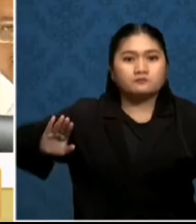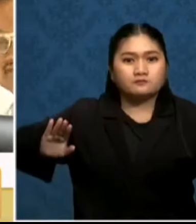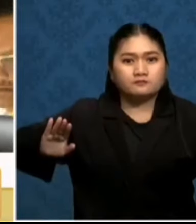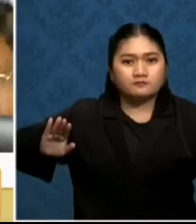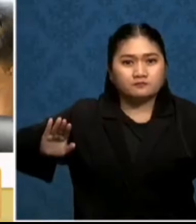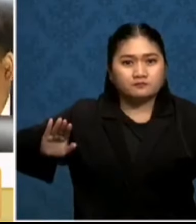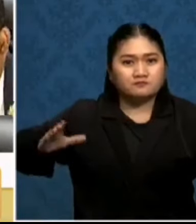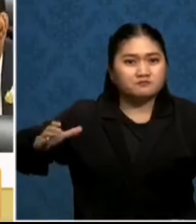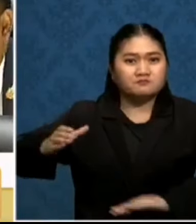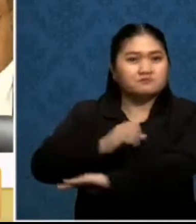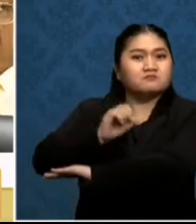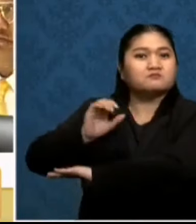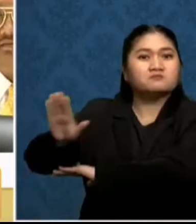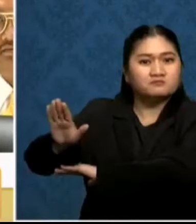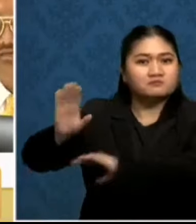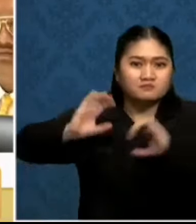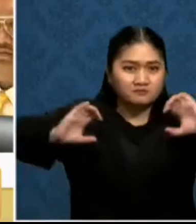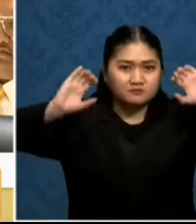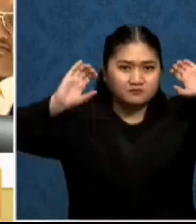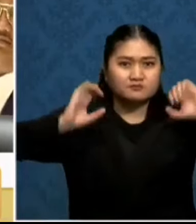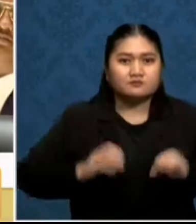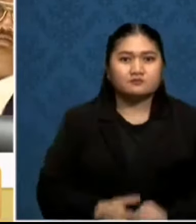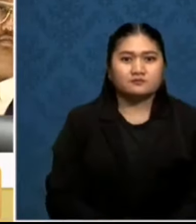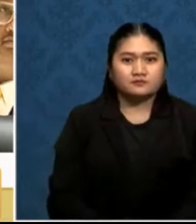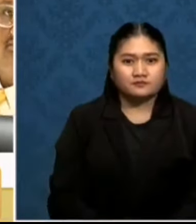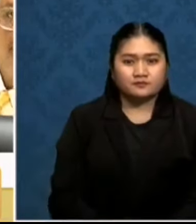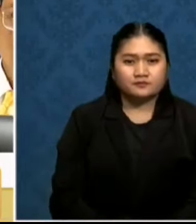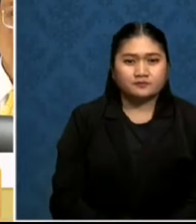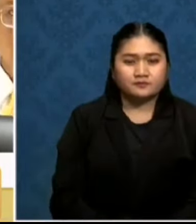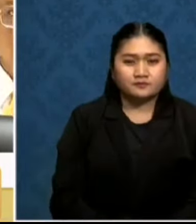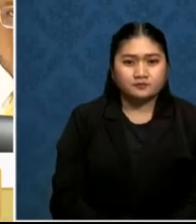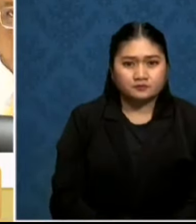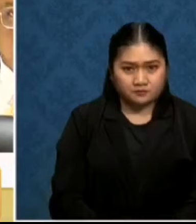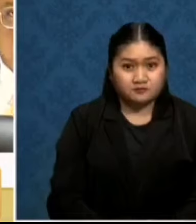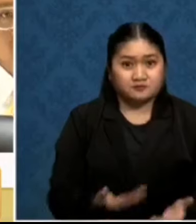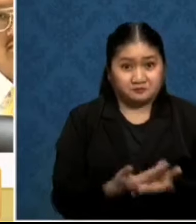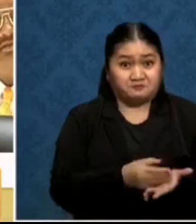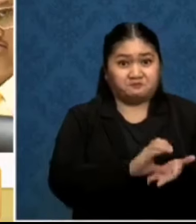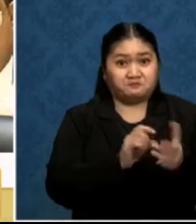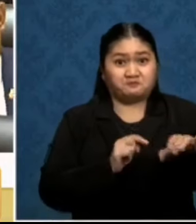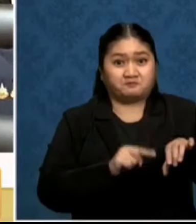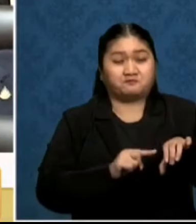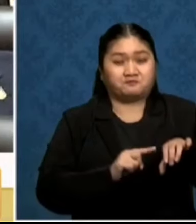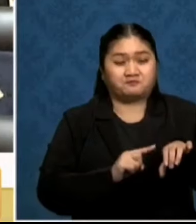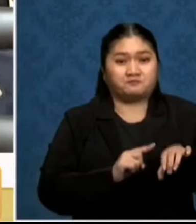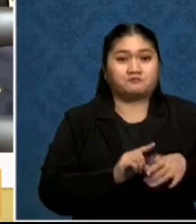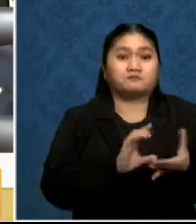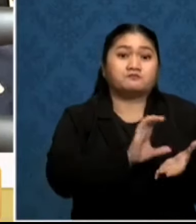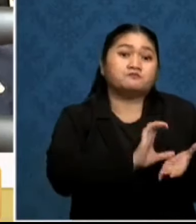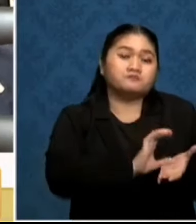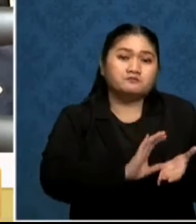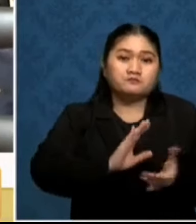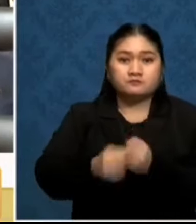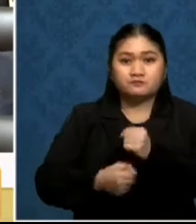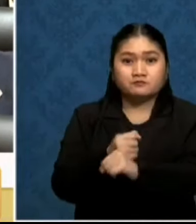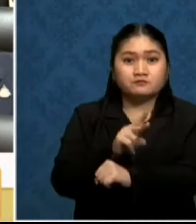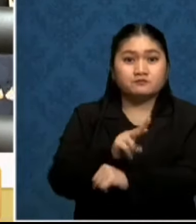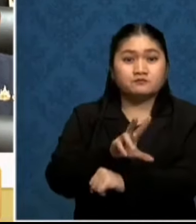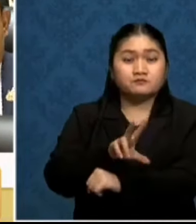พรรคการเมืองและรัฐบาลอีกก้อนงบ68